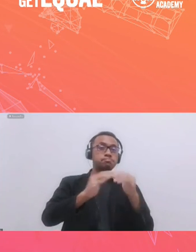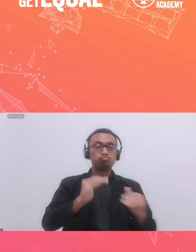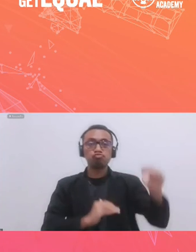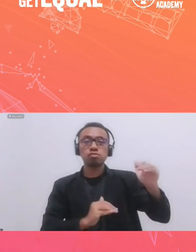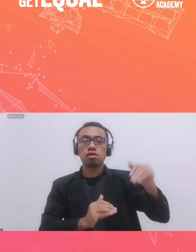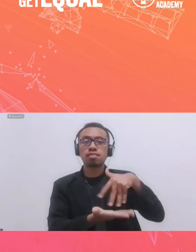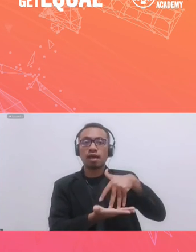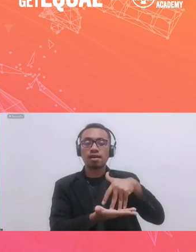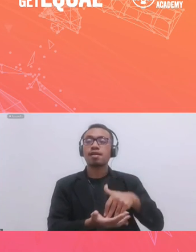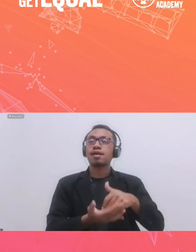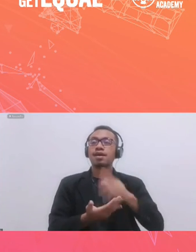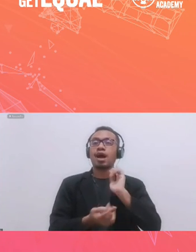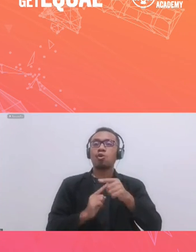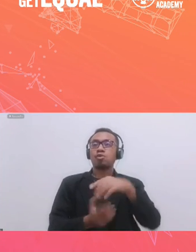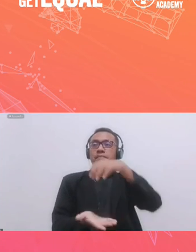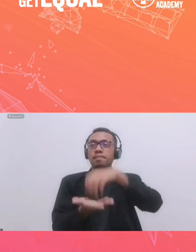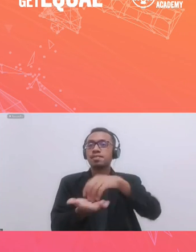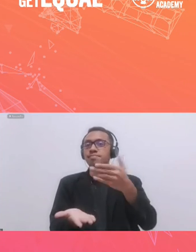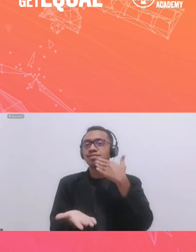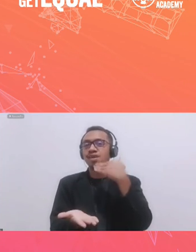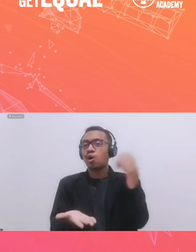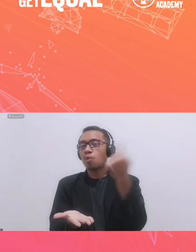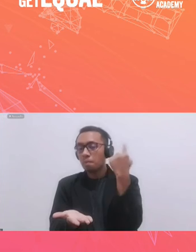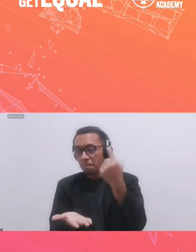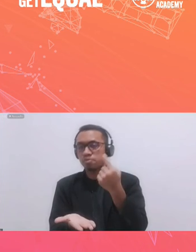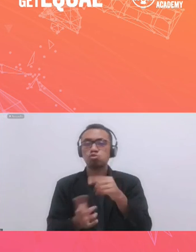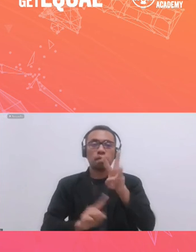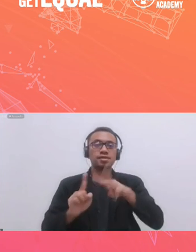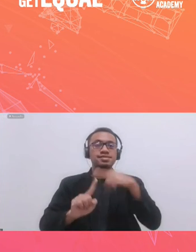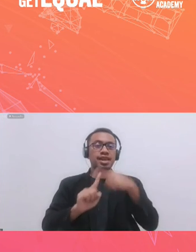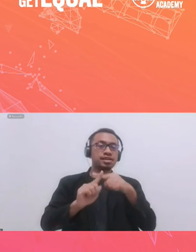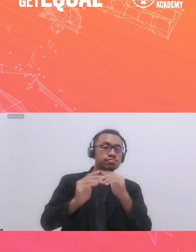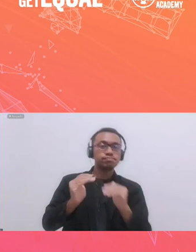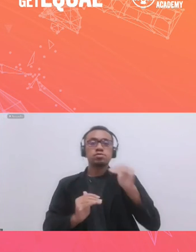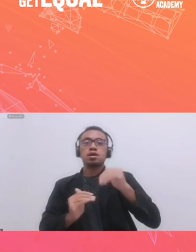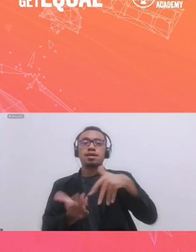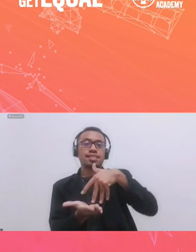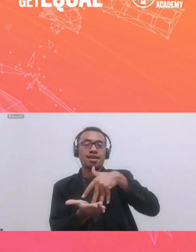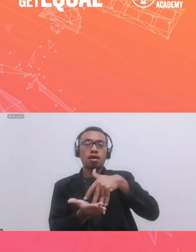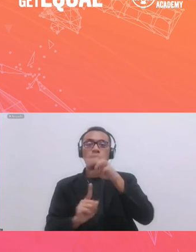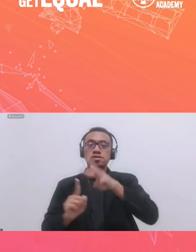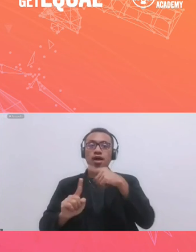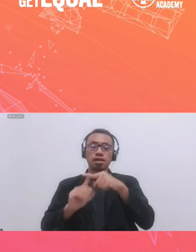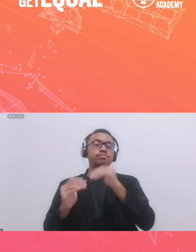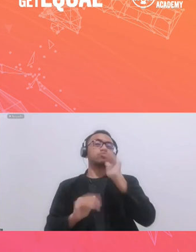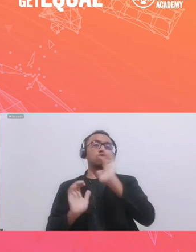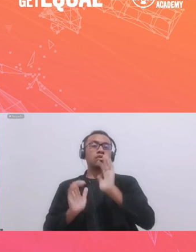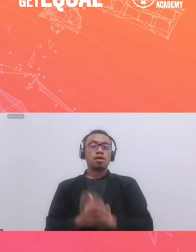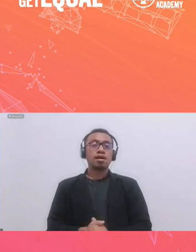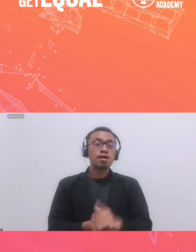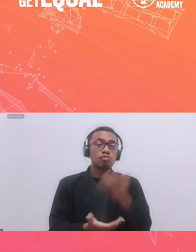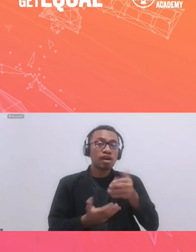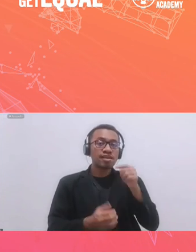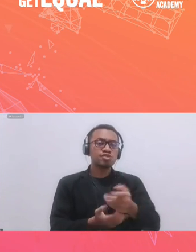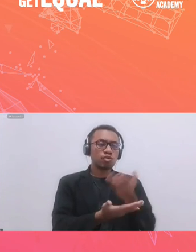publik secara offline. Survei kita menunjukkan perempuan itu 13 kali lebih rentan. Jadi ini mungkin karena pandemi juga ya Mbak ya, jadi akhirnya mau nggak